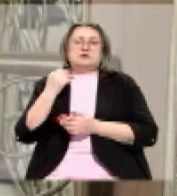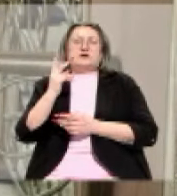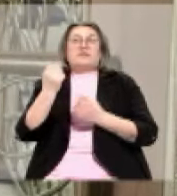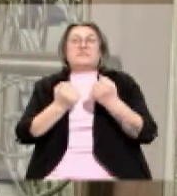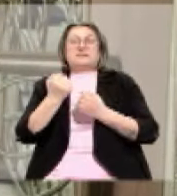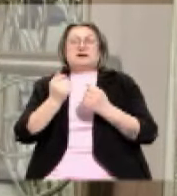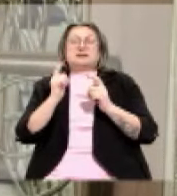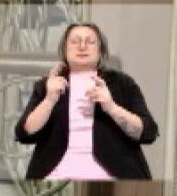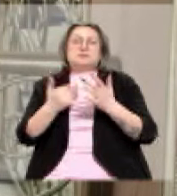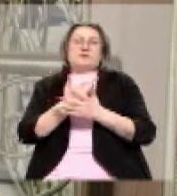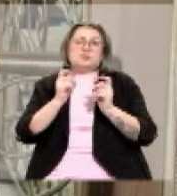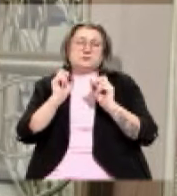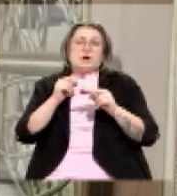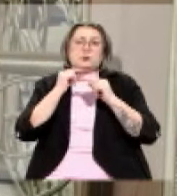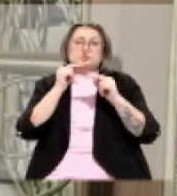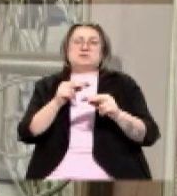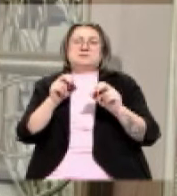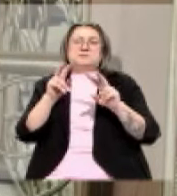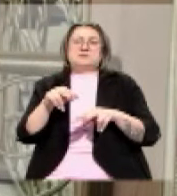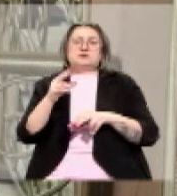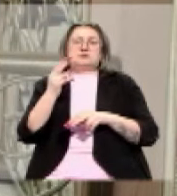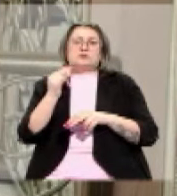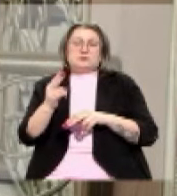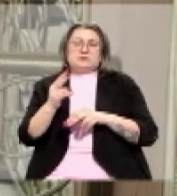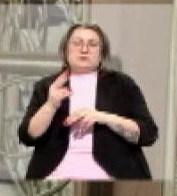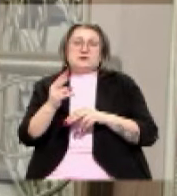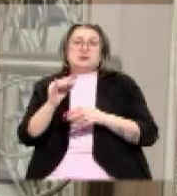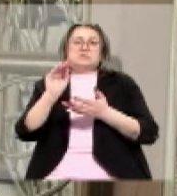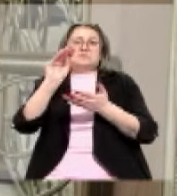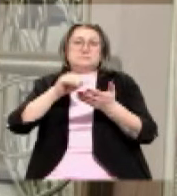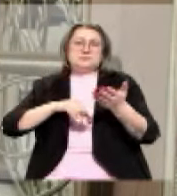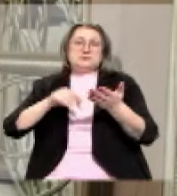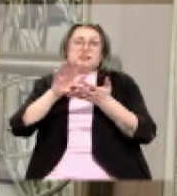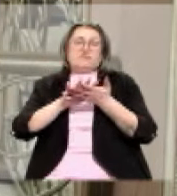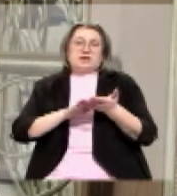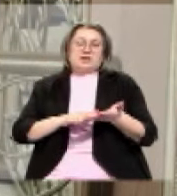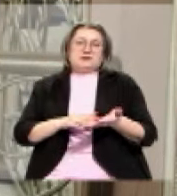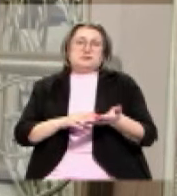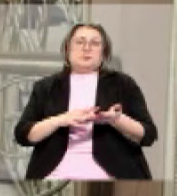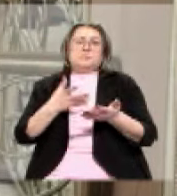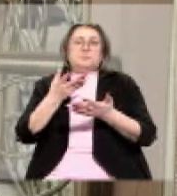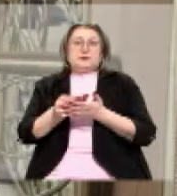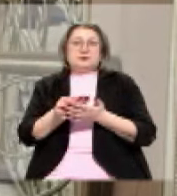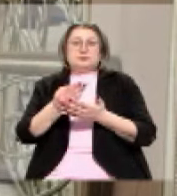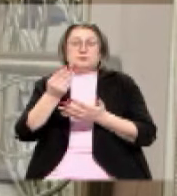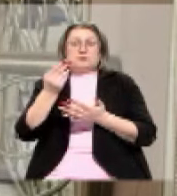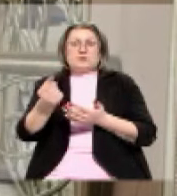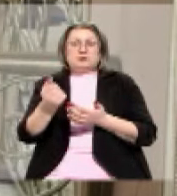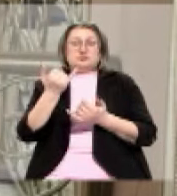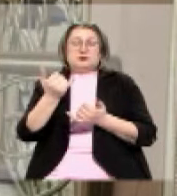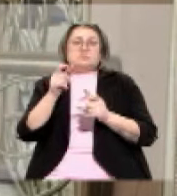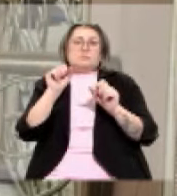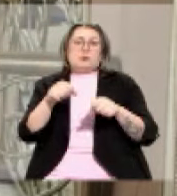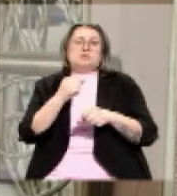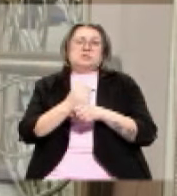кандидаттары емтихан тапсырар алдында арнайы халыққа қызмет көрсету орталығына хабарласып, өтініш толтырып, мемлекеттік баж салығын төлейтін еді.